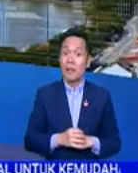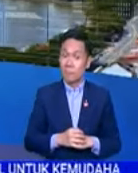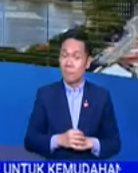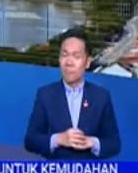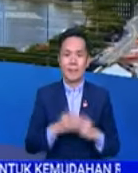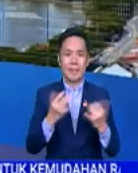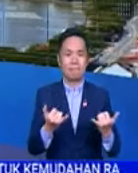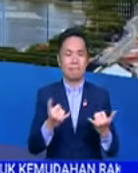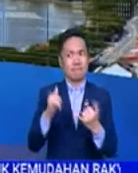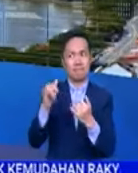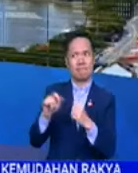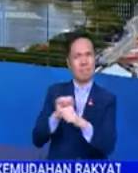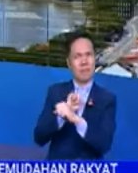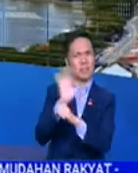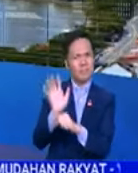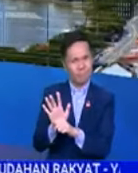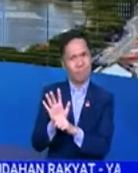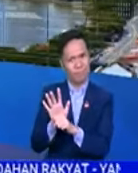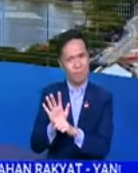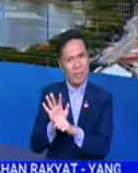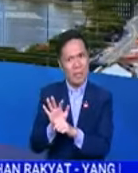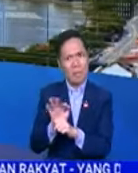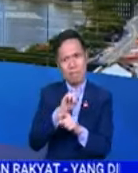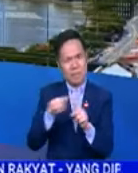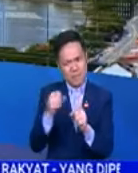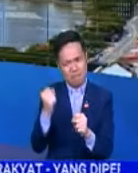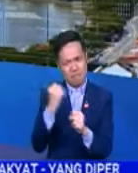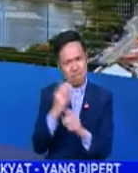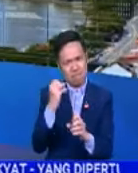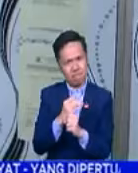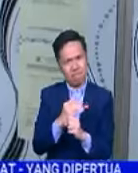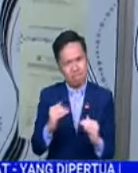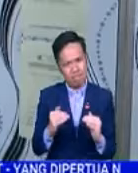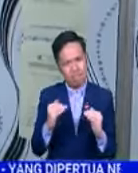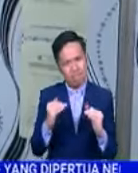ketika negara berdepan dengan pandemik COVID-19.